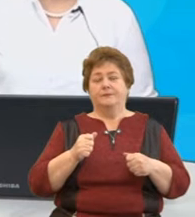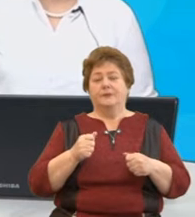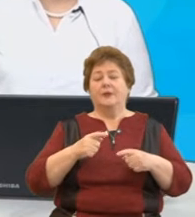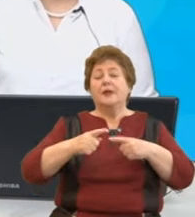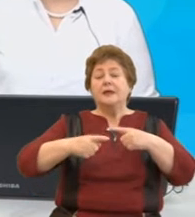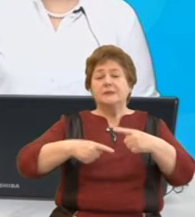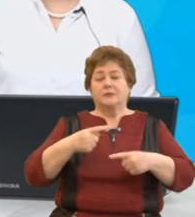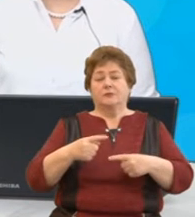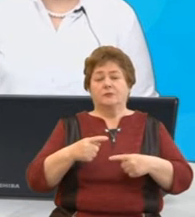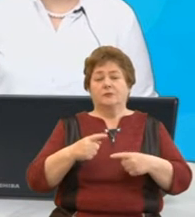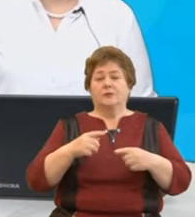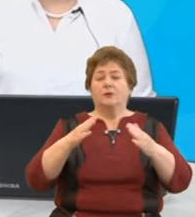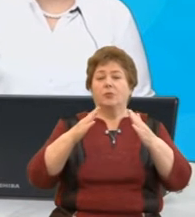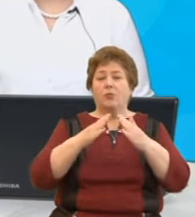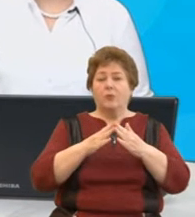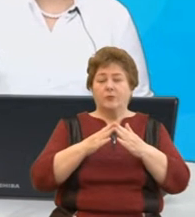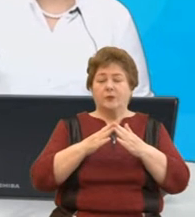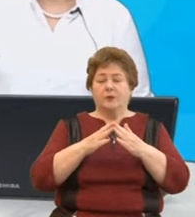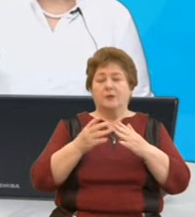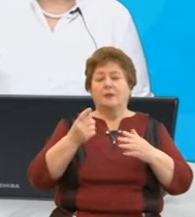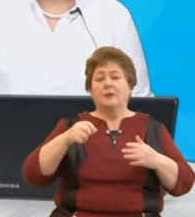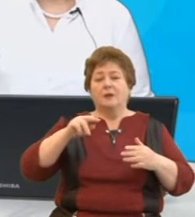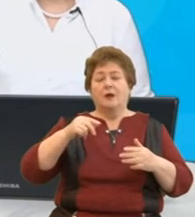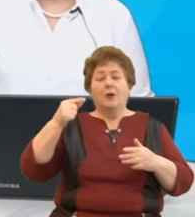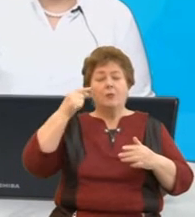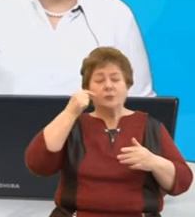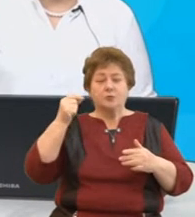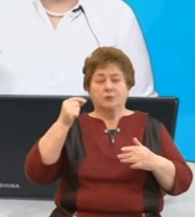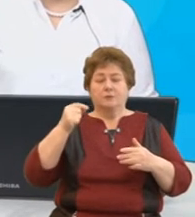следующее домике на пчел